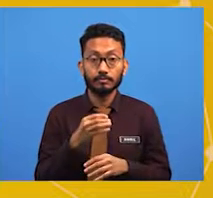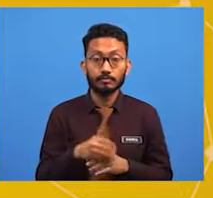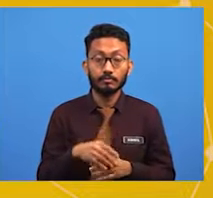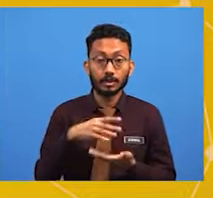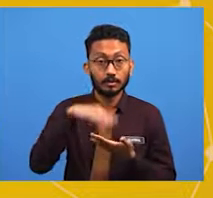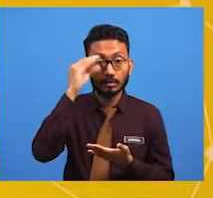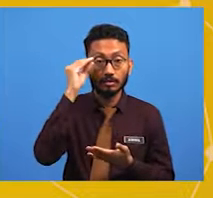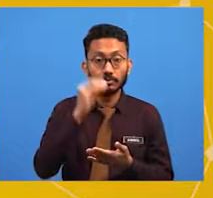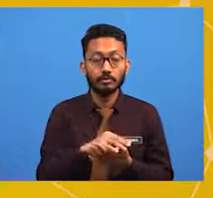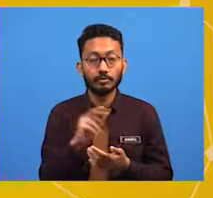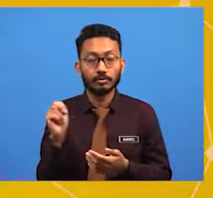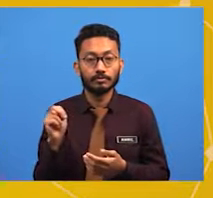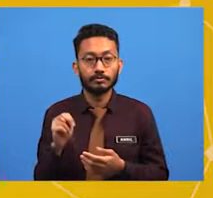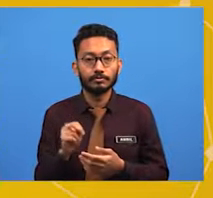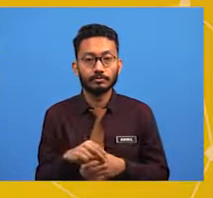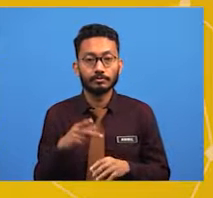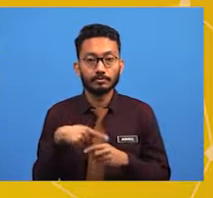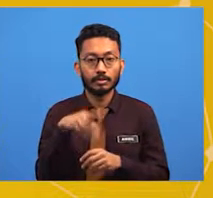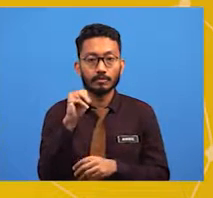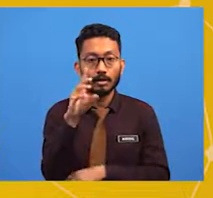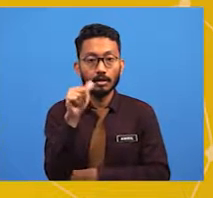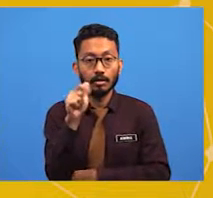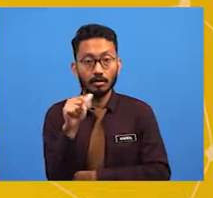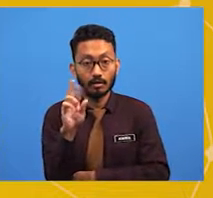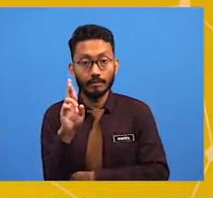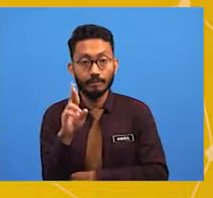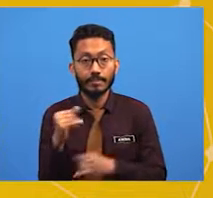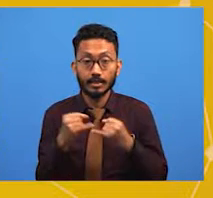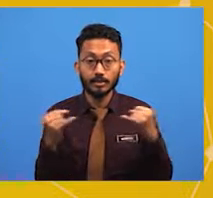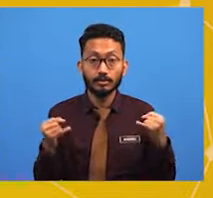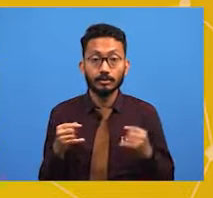nilai pemalar jenis pi. Kedua,